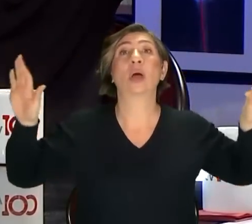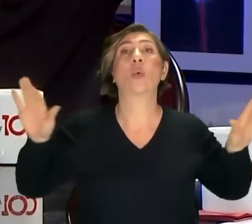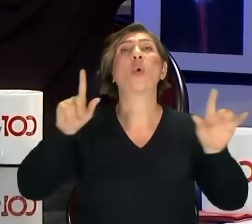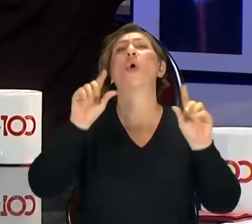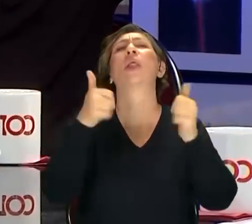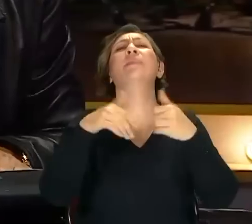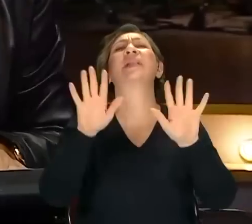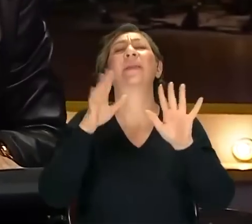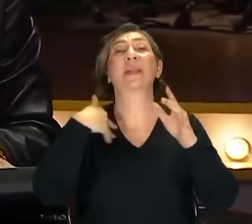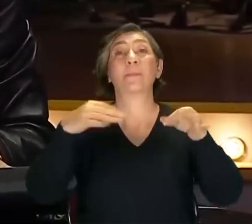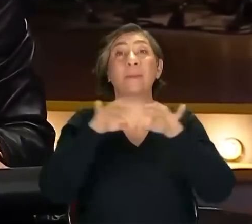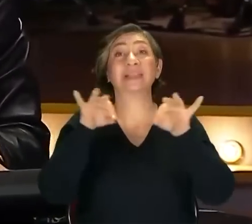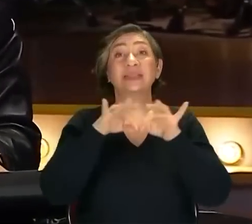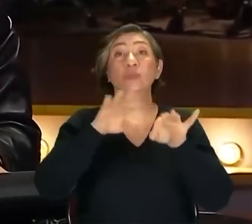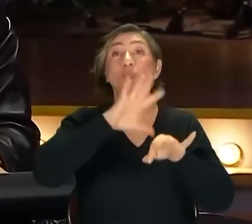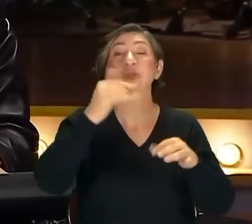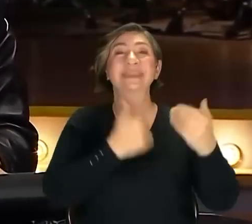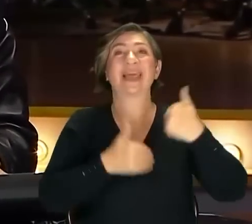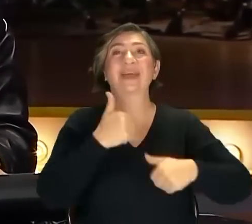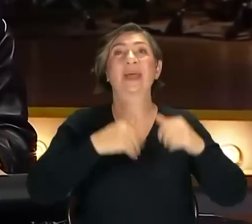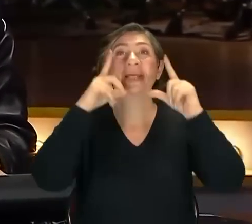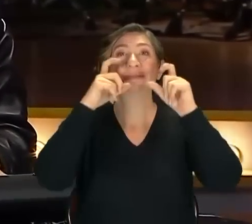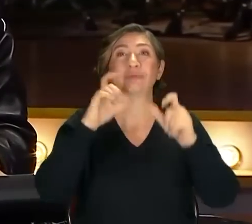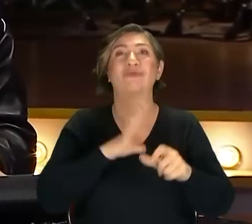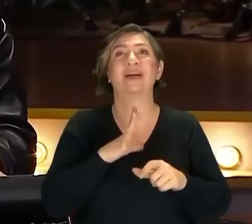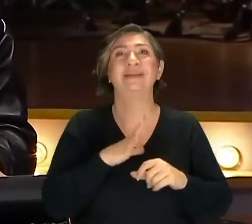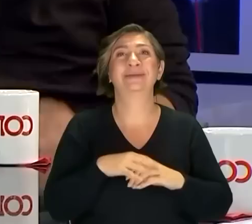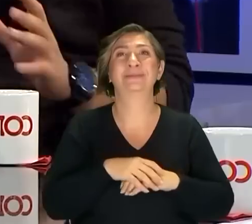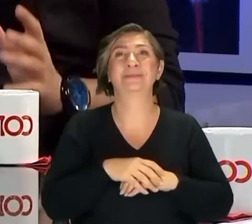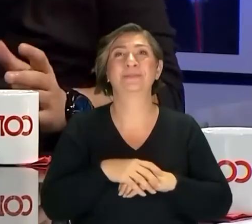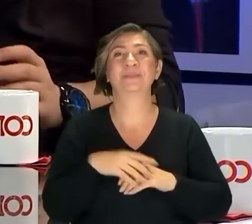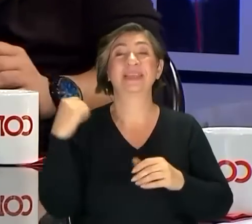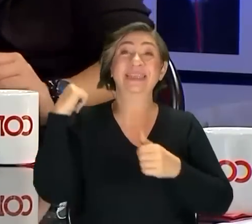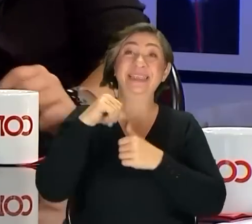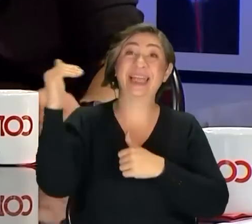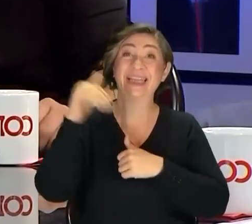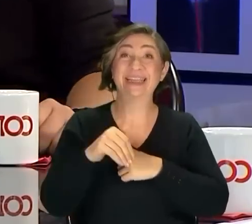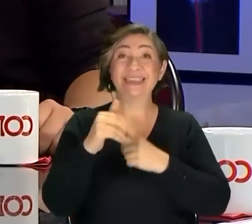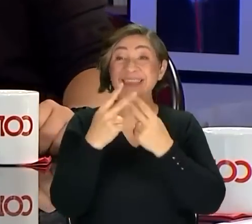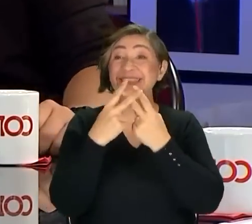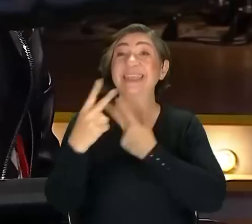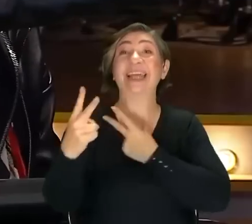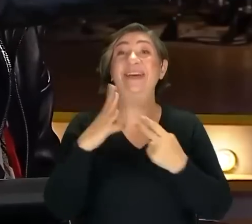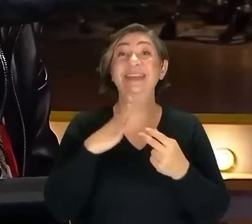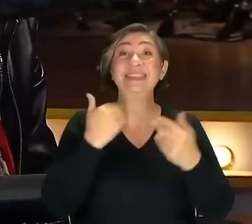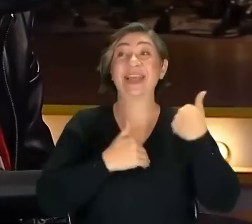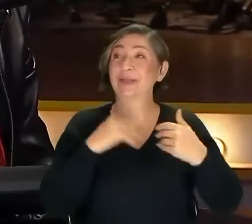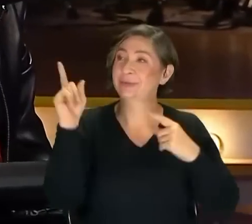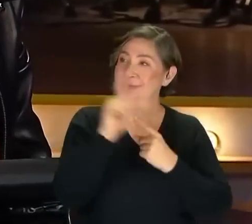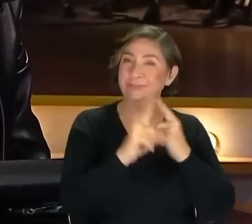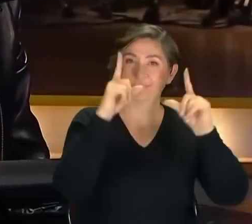Kebapçılar benim var. Mesela bir mantıcı da bütün sevgililerimle var. Yine geldi. Serim var.